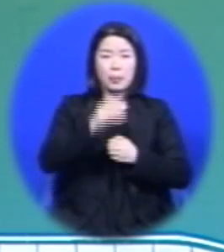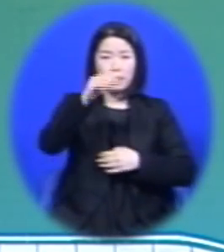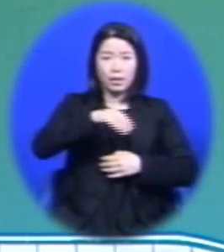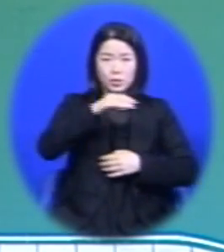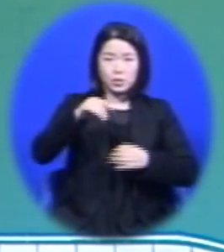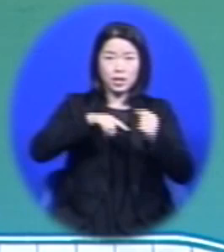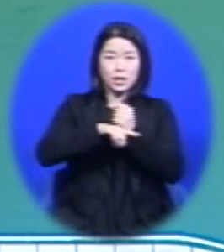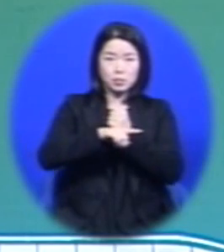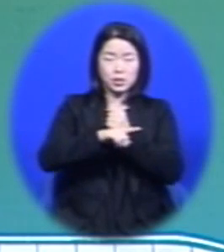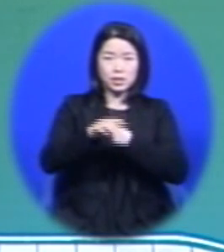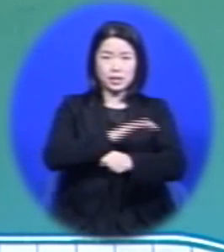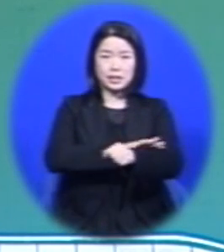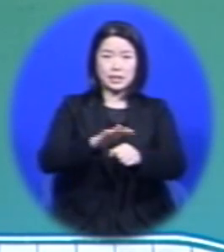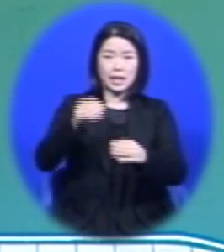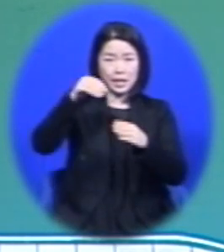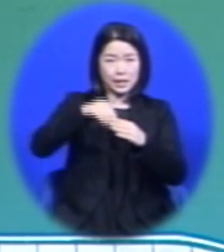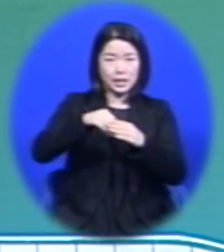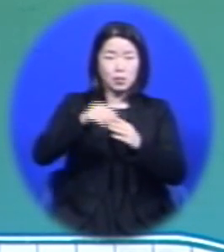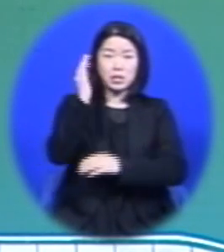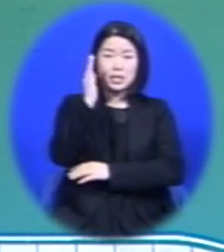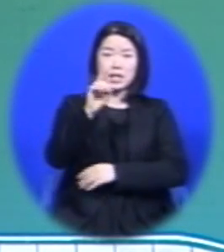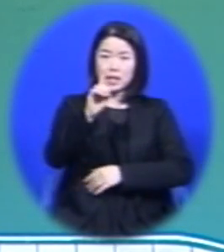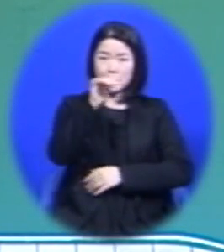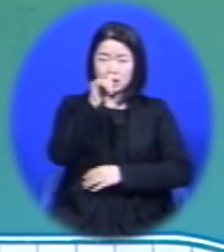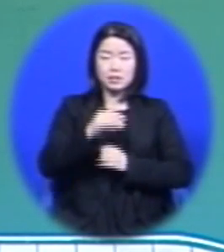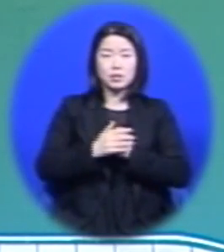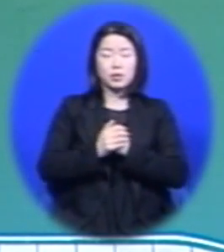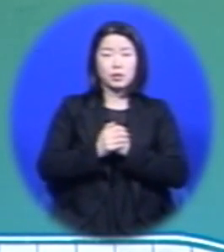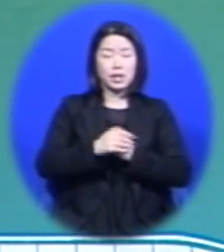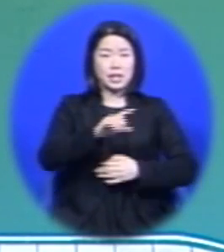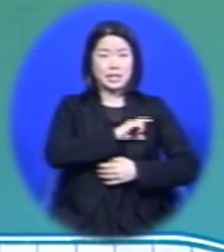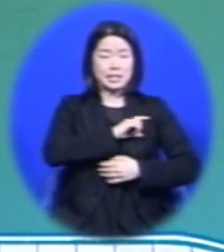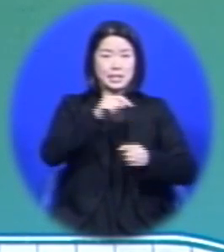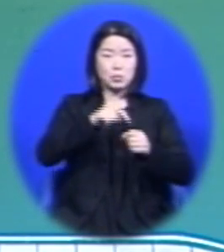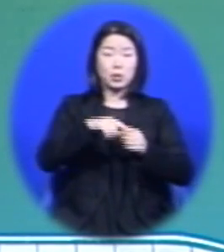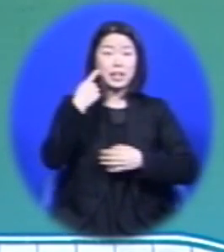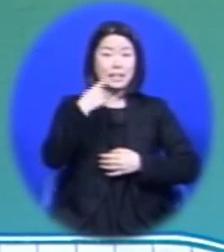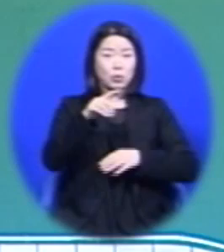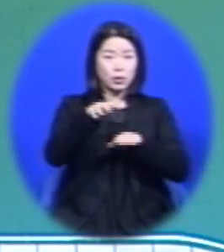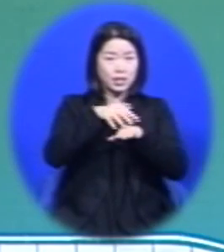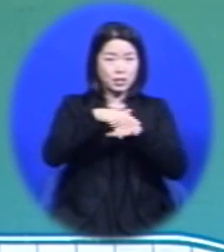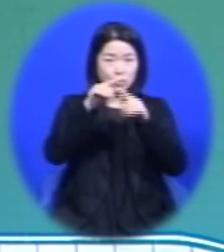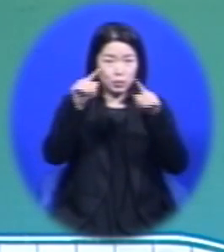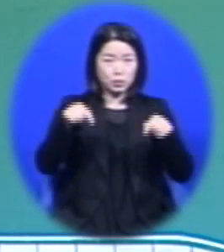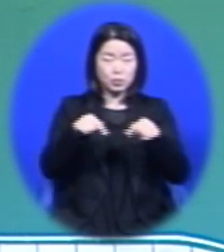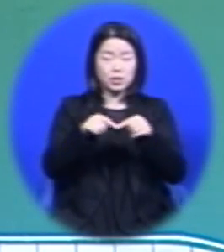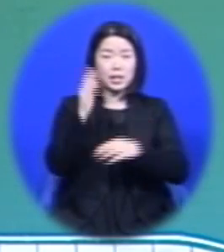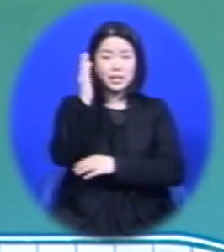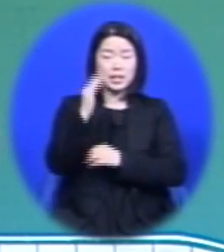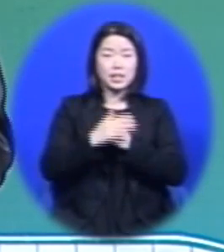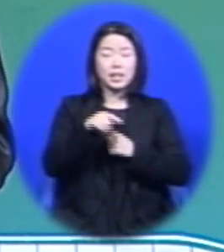십자가의 의미를 아주 잘 담아낸 이야기가 하나 있습니다. 제목이 노란 손수건이라는 이야기인데